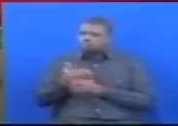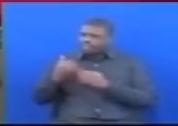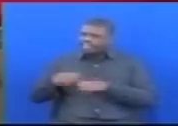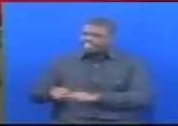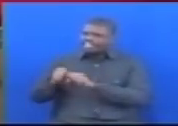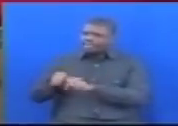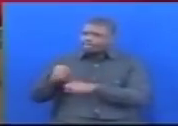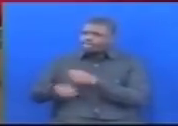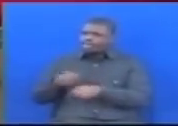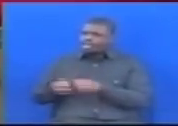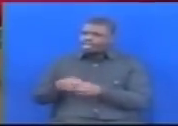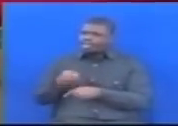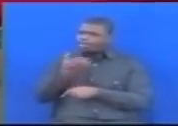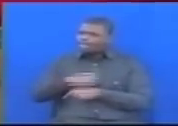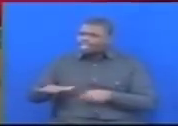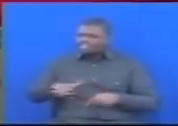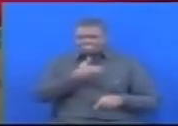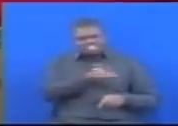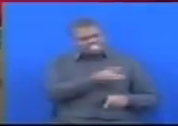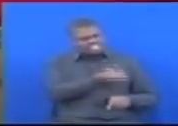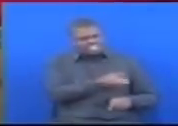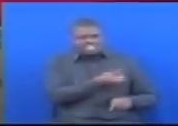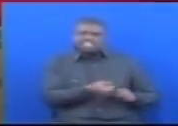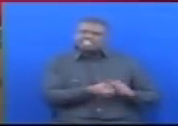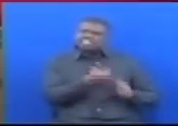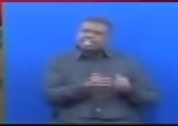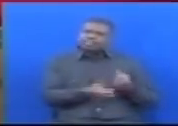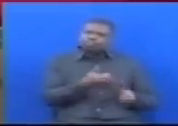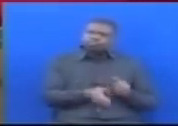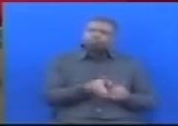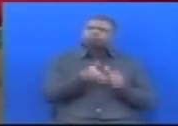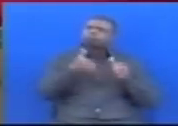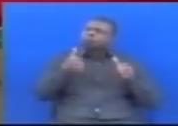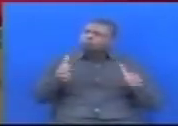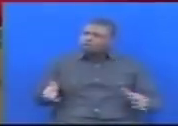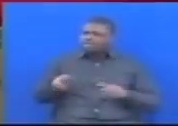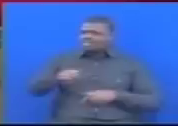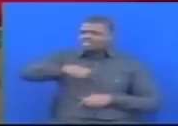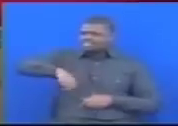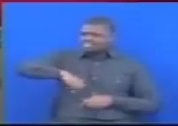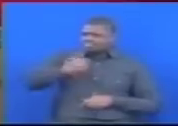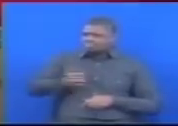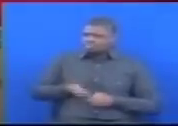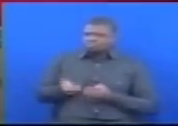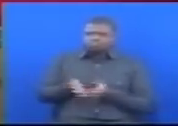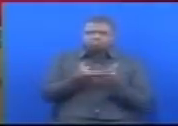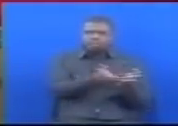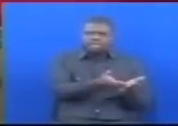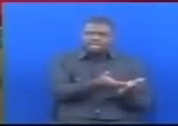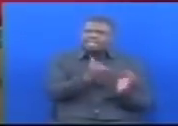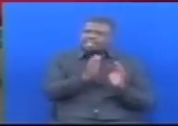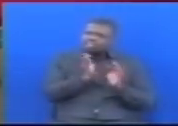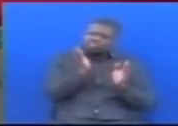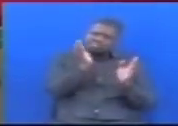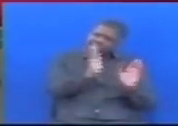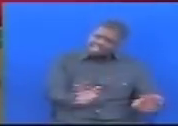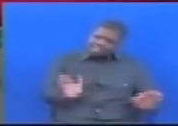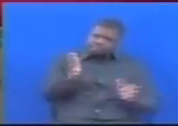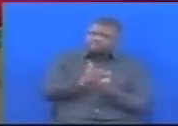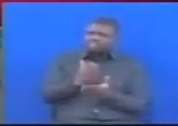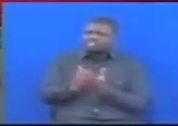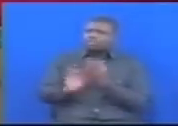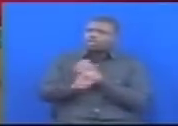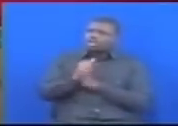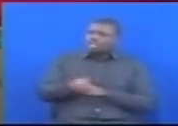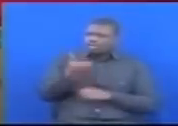vijijini imekuwa na changamoto kubwa sana, na ndio maana Mheshimiwa Spika, sisi kama Wizara ya Maji tukaleta mswada wa kuhakikisha kwamba tunakuwa na wakala wa